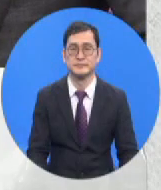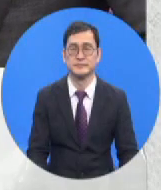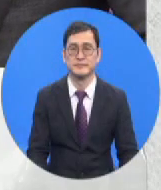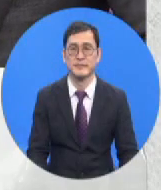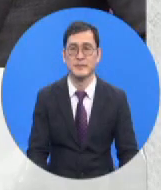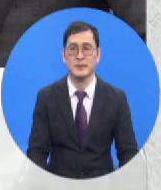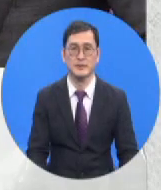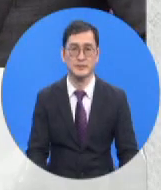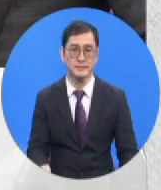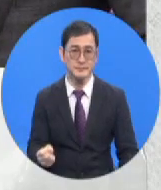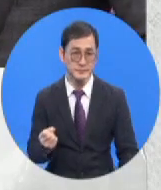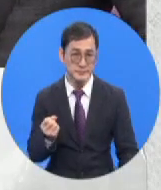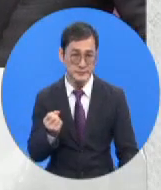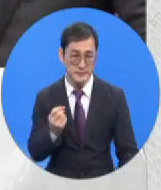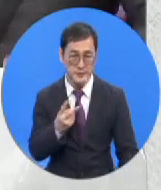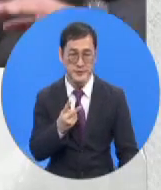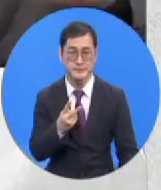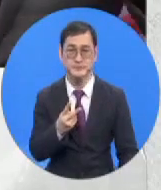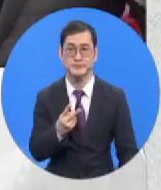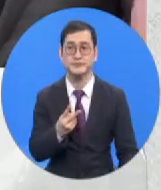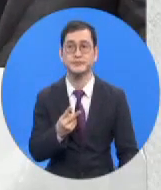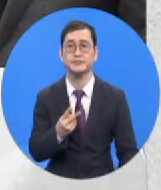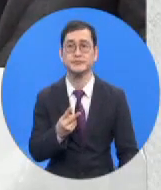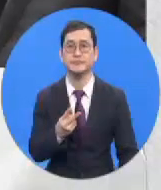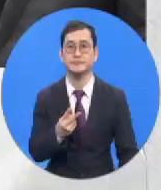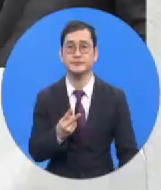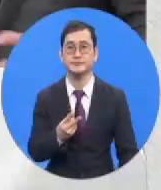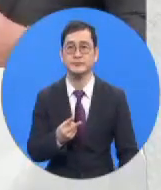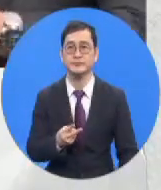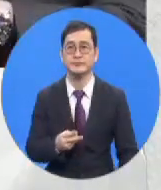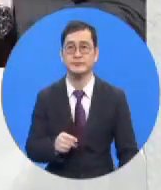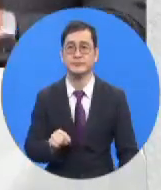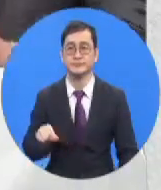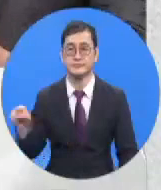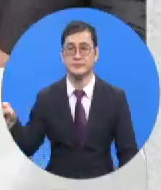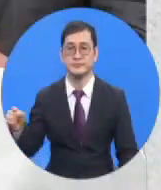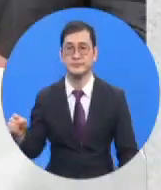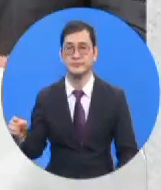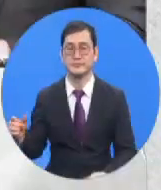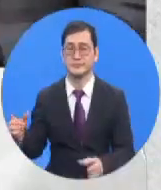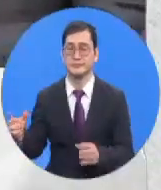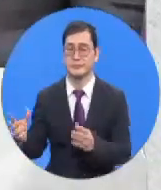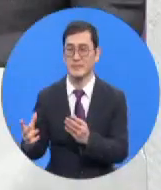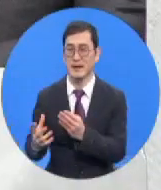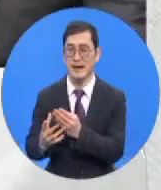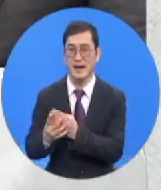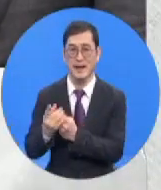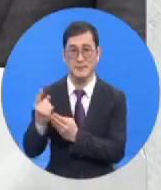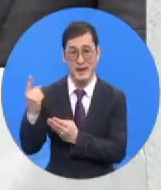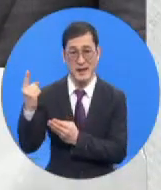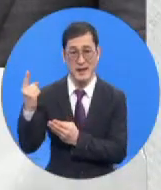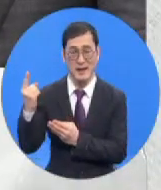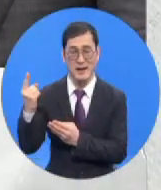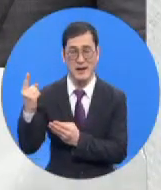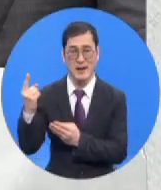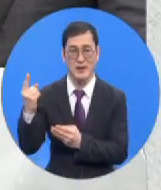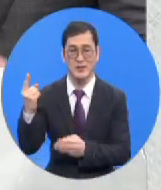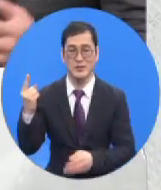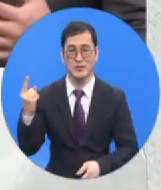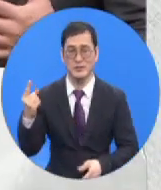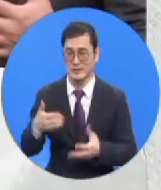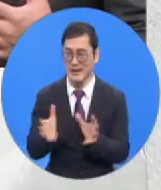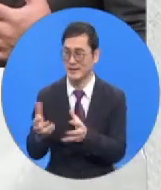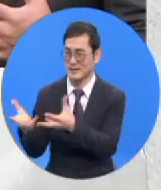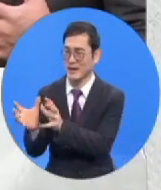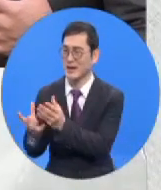이게 사실은 뭐 원샷이다. 뭐 합당만 해도 어디냐. 뭐 입당. 이게 처음에는 안철수